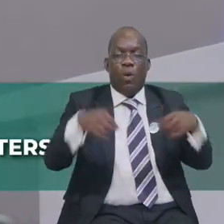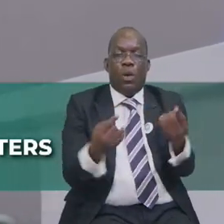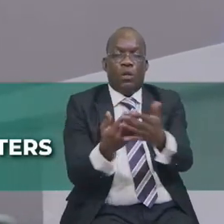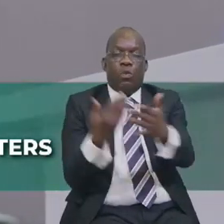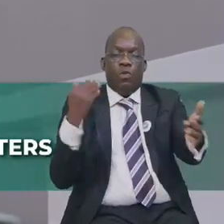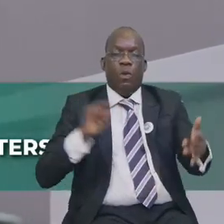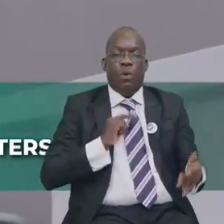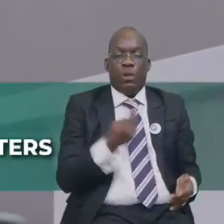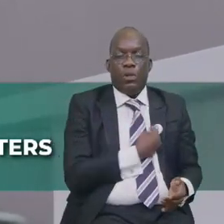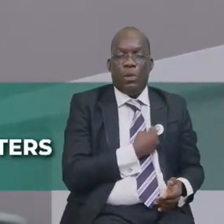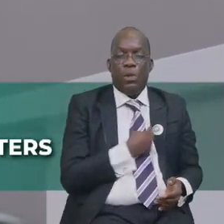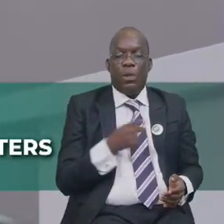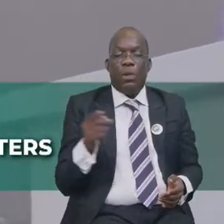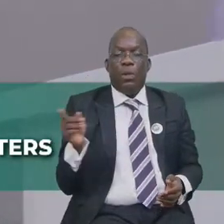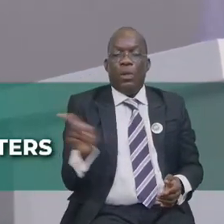dévancés.